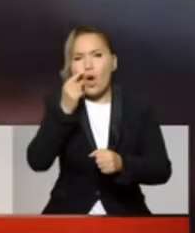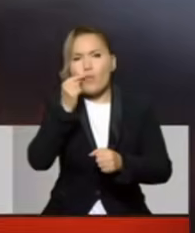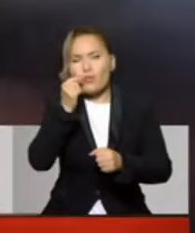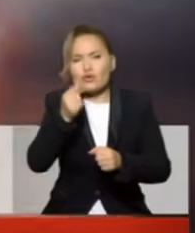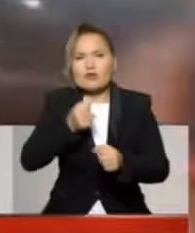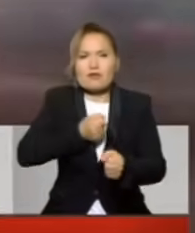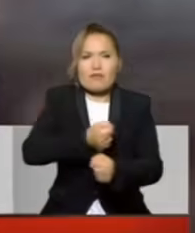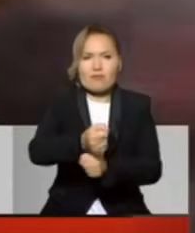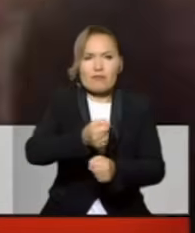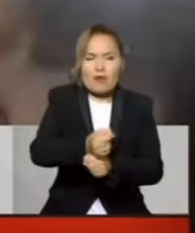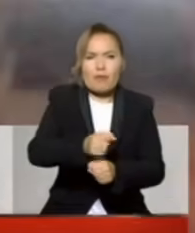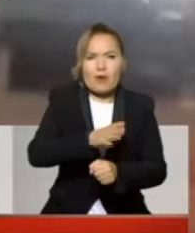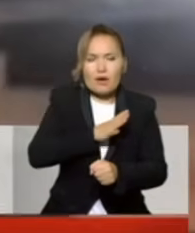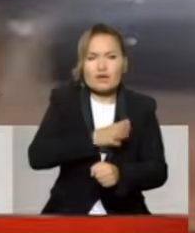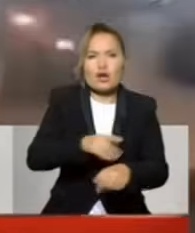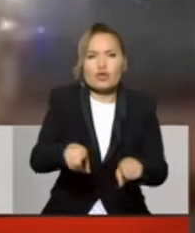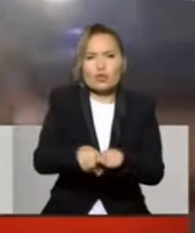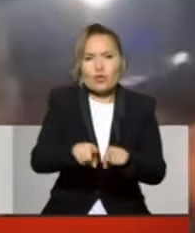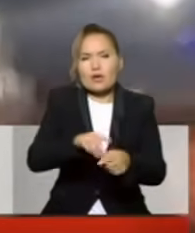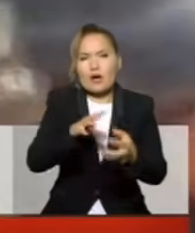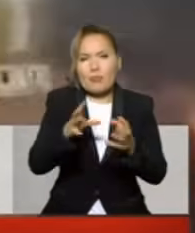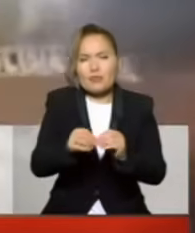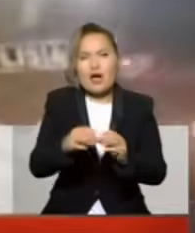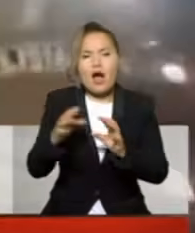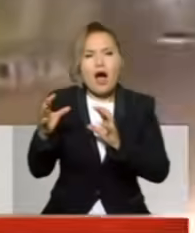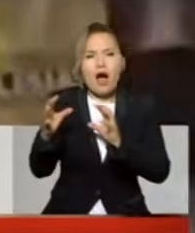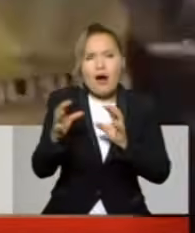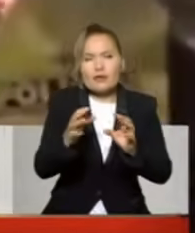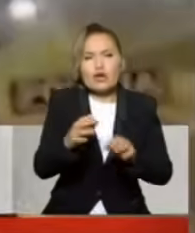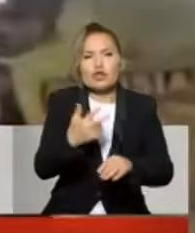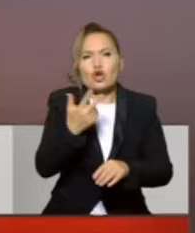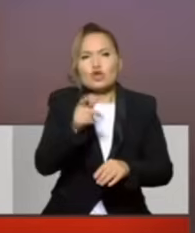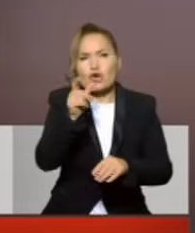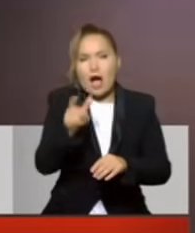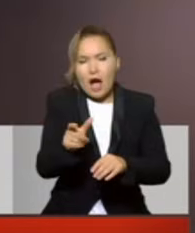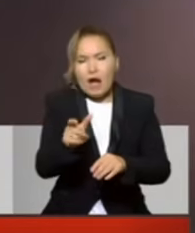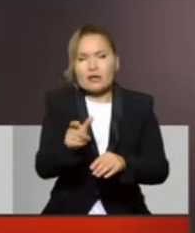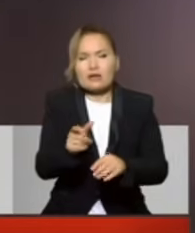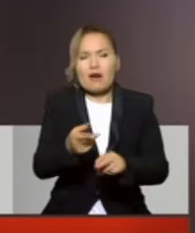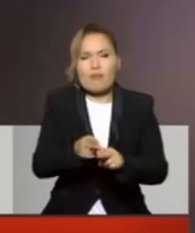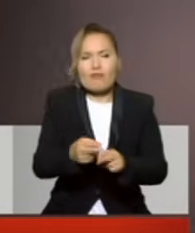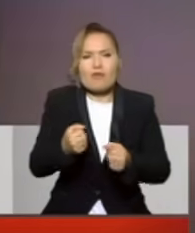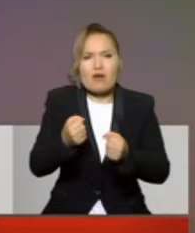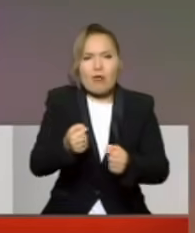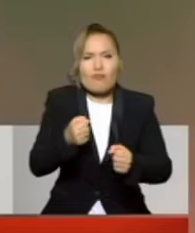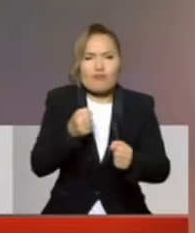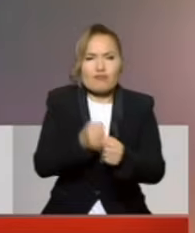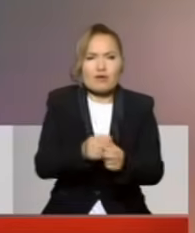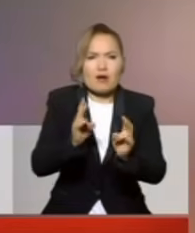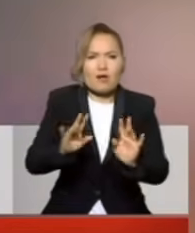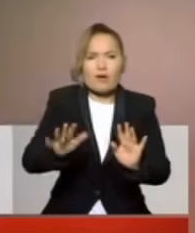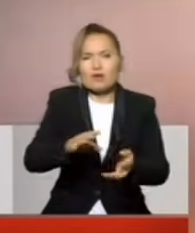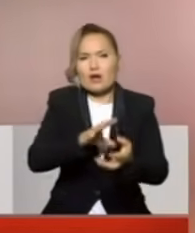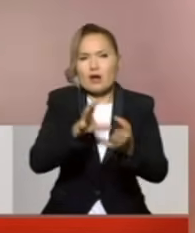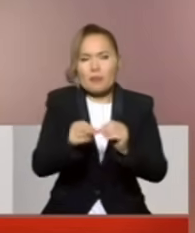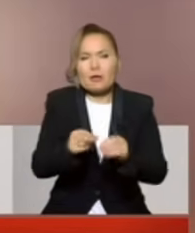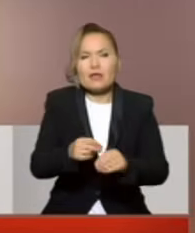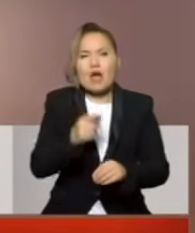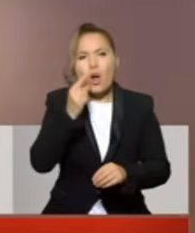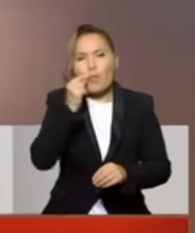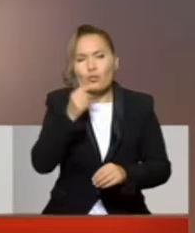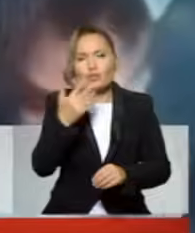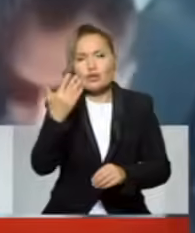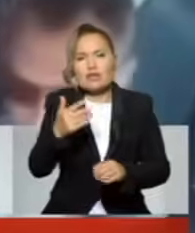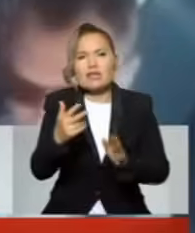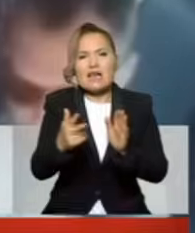есінен тандырған еді. Басқарусыз қалған автобус 3 адамды басып кетті. 4 адам ауыр жарақат алды. Апатқа себепкер болған ер адам